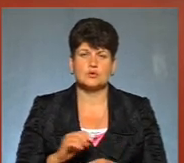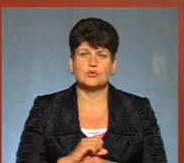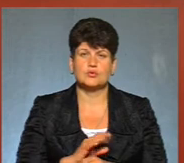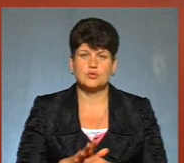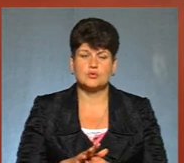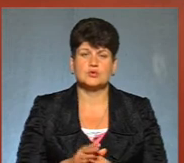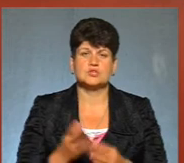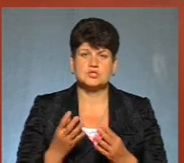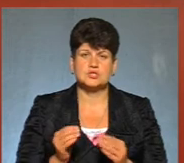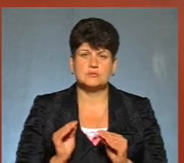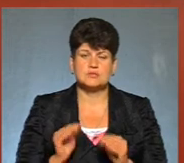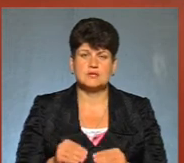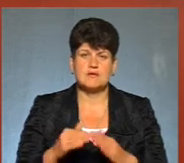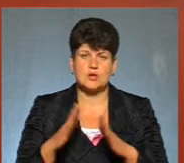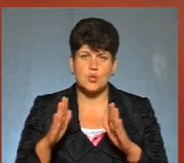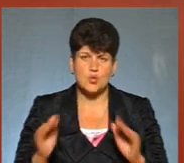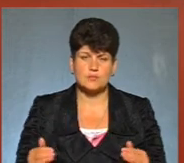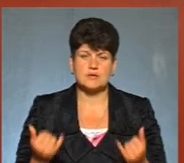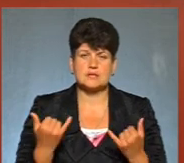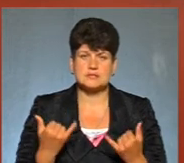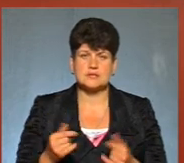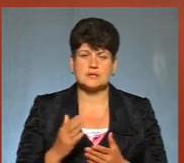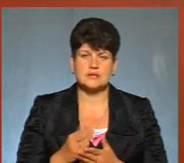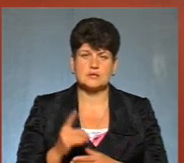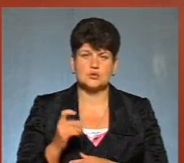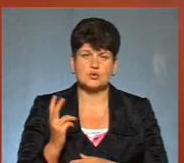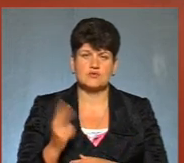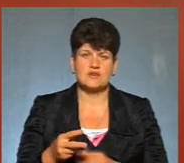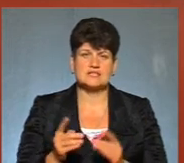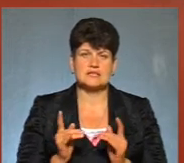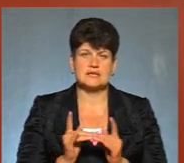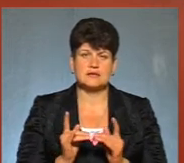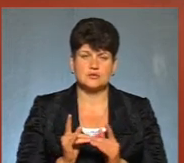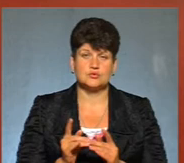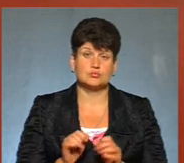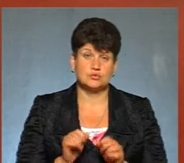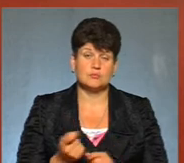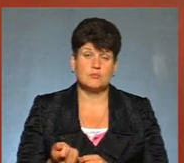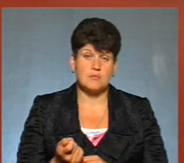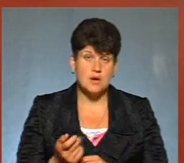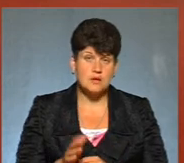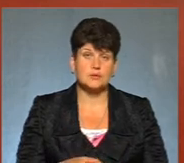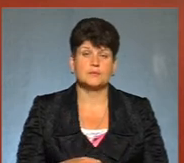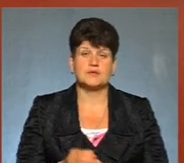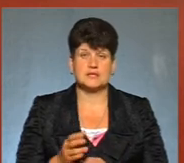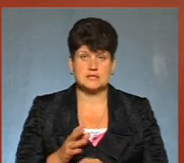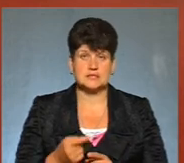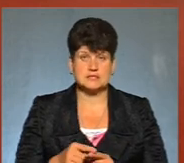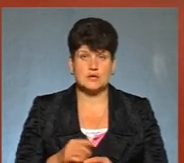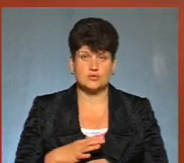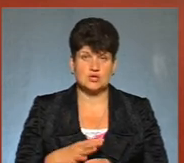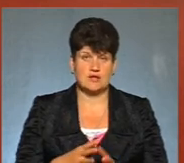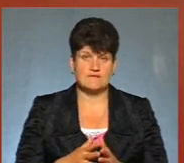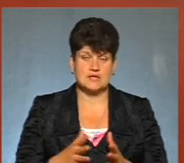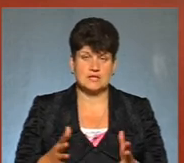додатково розгортатимуть ліжка в госпіталі, хоча наразі їх 120, але видно замало. Тобто, чи це є очікування